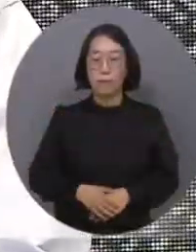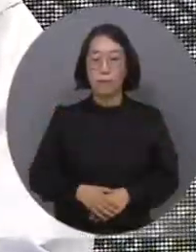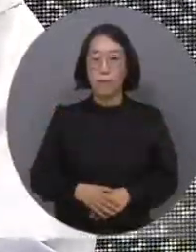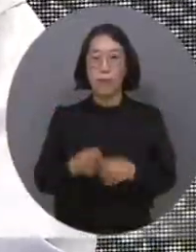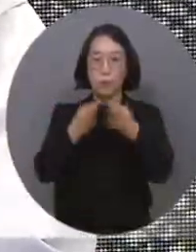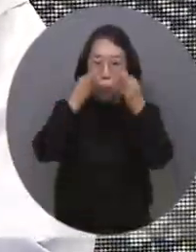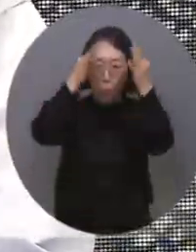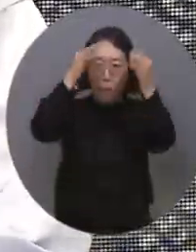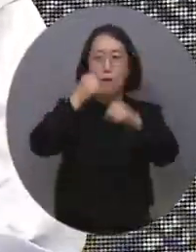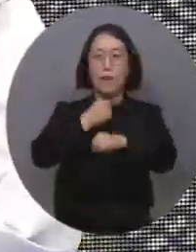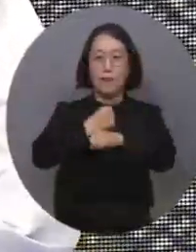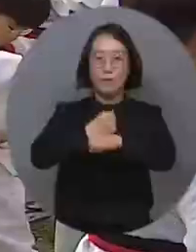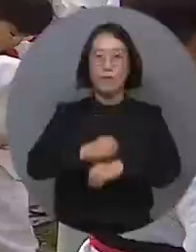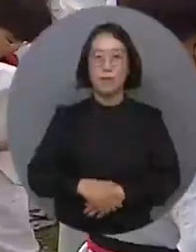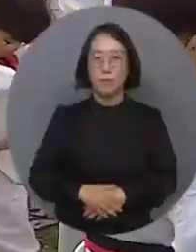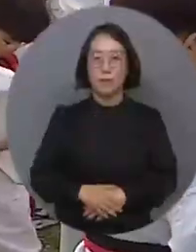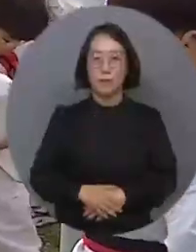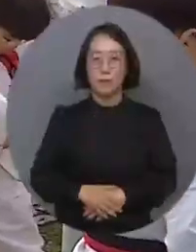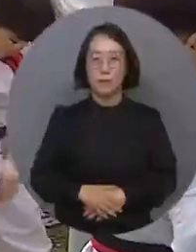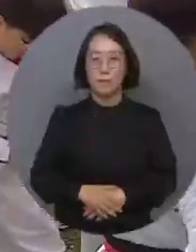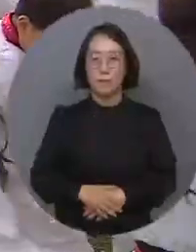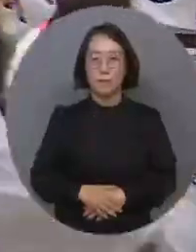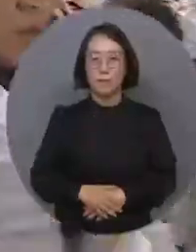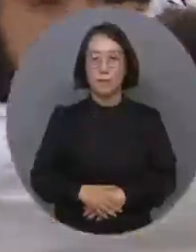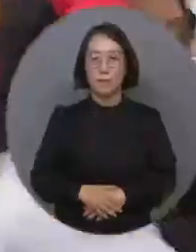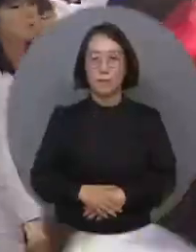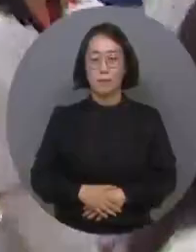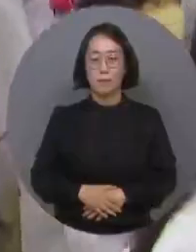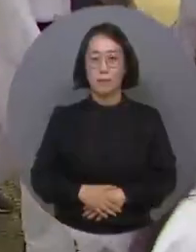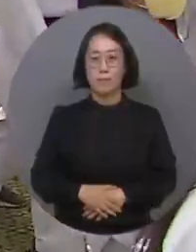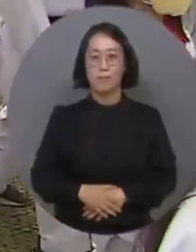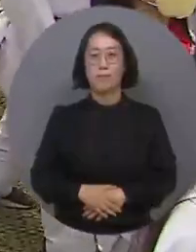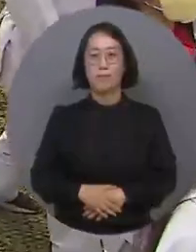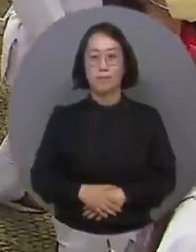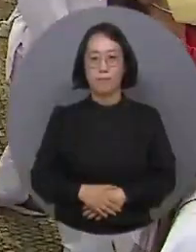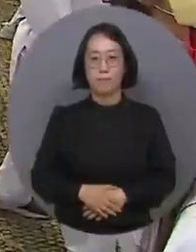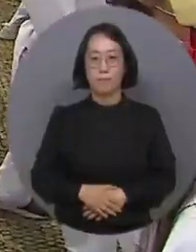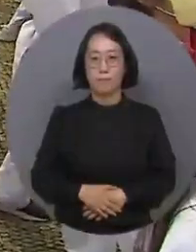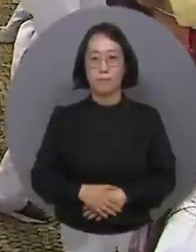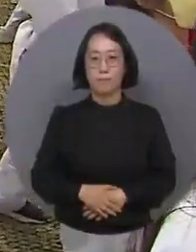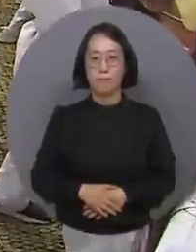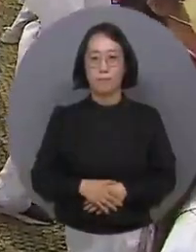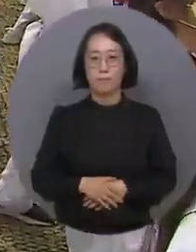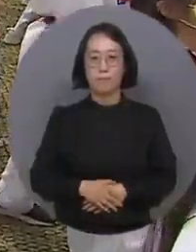보단자들이 노력할 것입니다. TV 뉴스 박순용입니다.